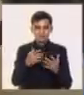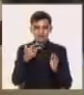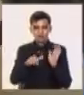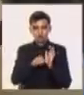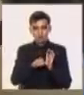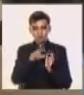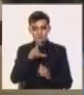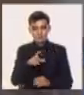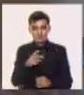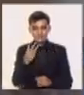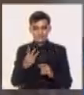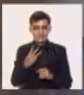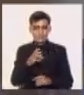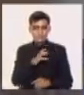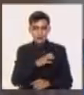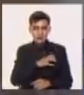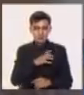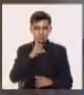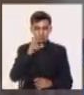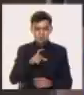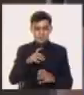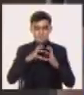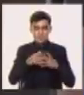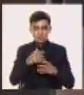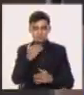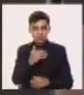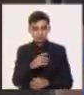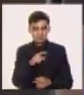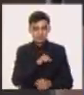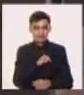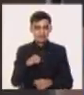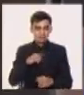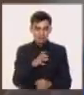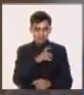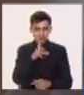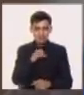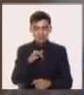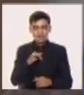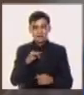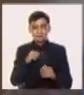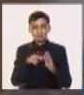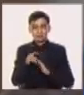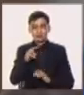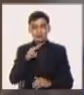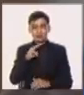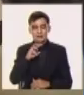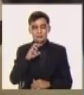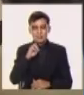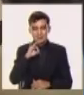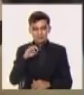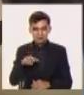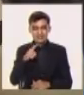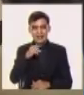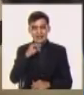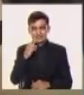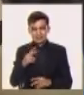тройку богатейших людей мира наряду с основателем Amazon Джеффом Безосом и сооснователем Microsoft Биллом Гейтсом.